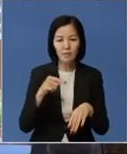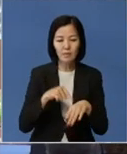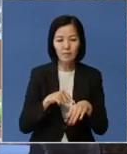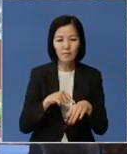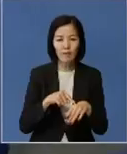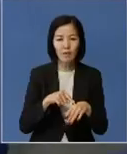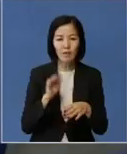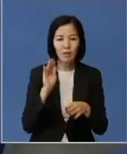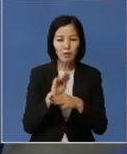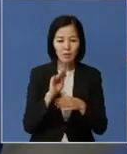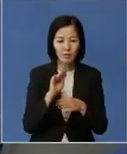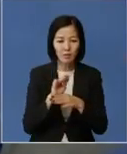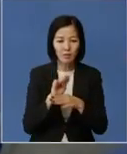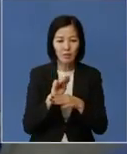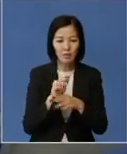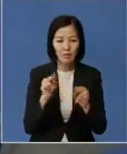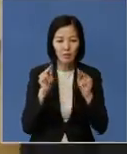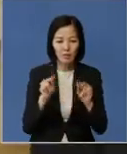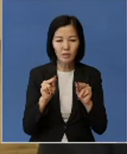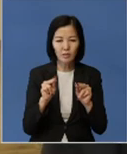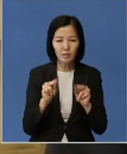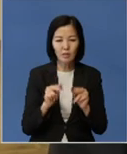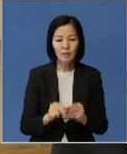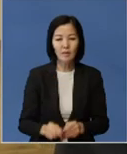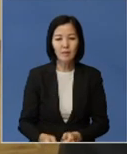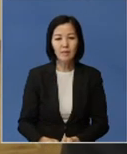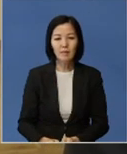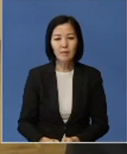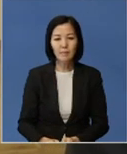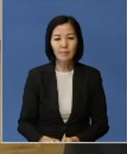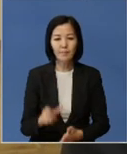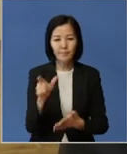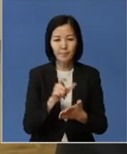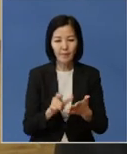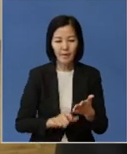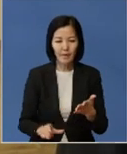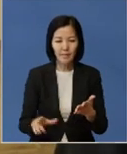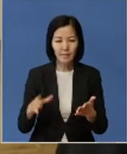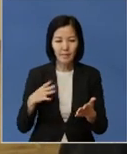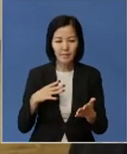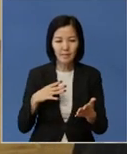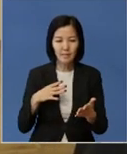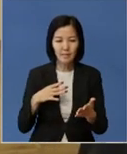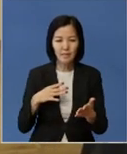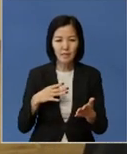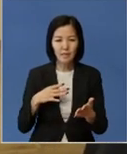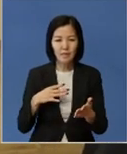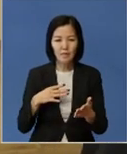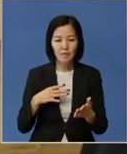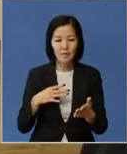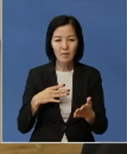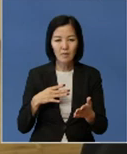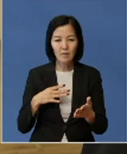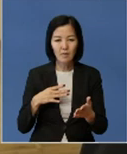бұл сыншылардың ақынға берген әділ бағасы. Бұғысының поэзиясында мына жалған таңғаза